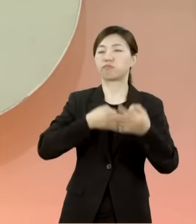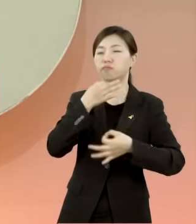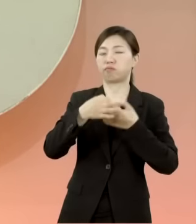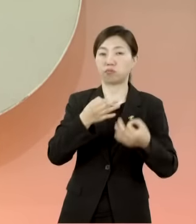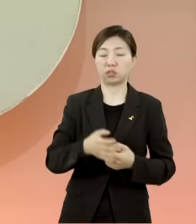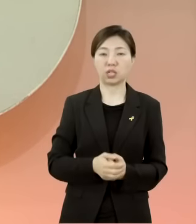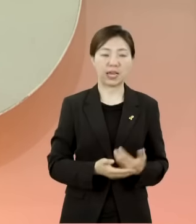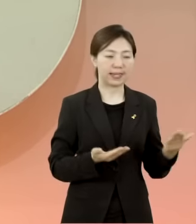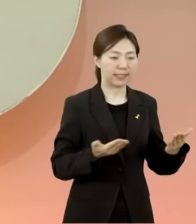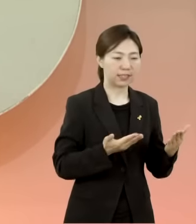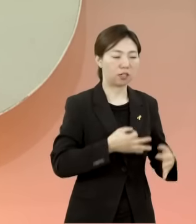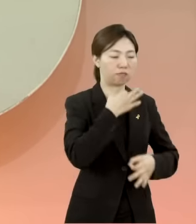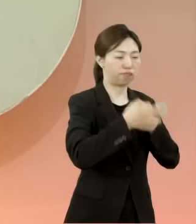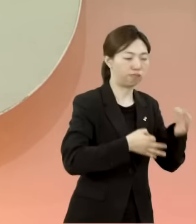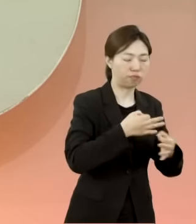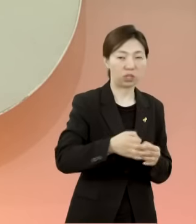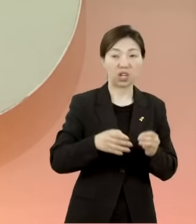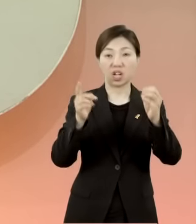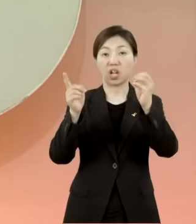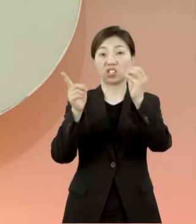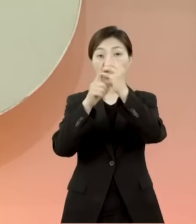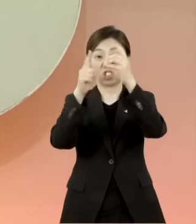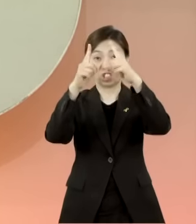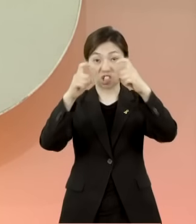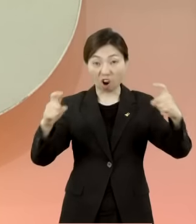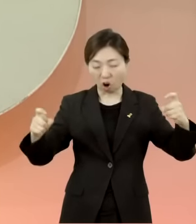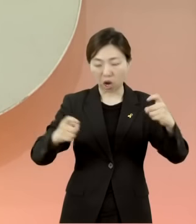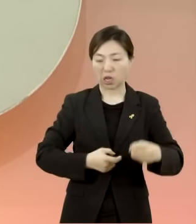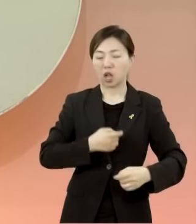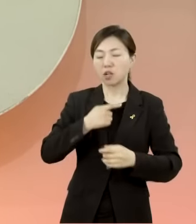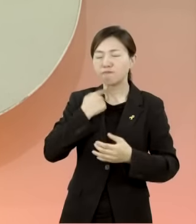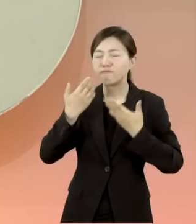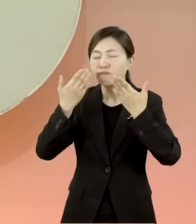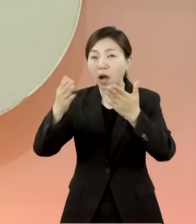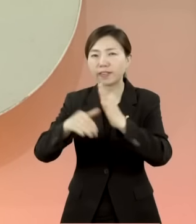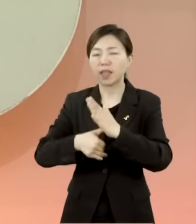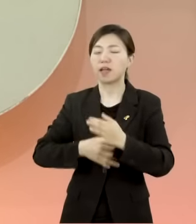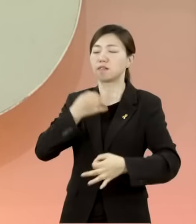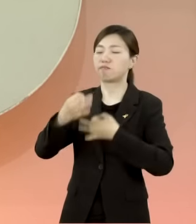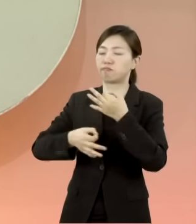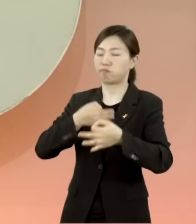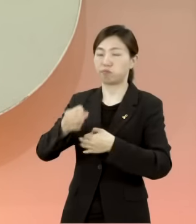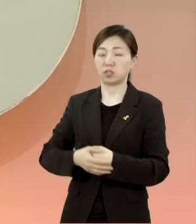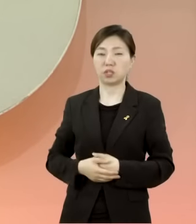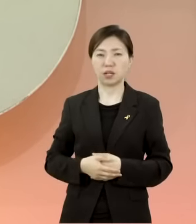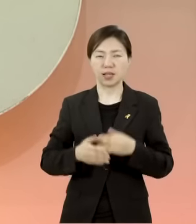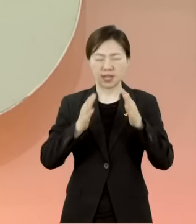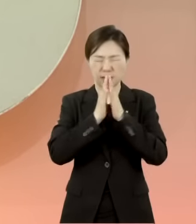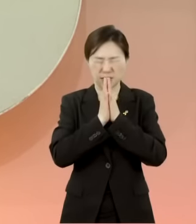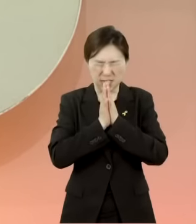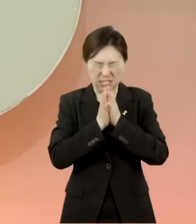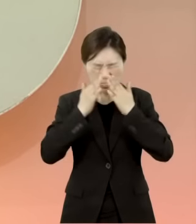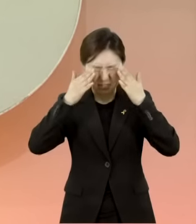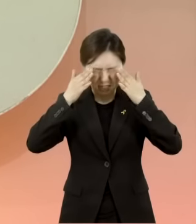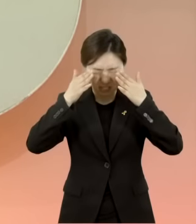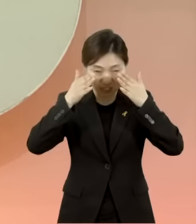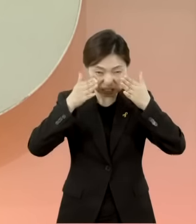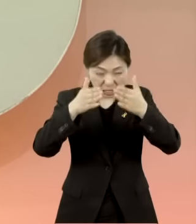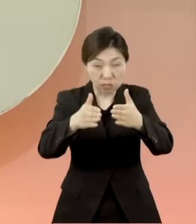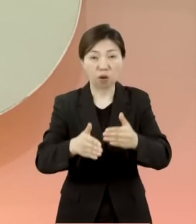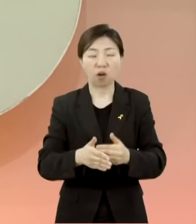종일 하셨대요 그니까 막 직장 일도 하고 절에서 자원 봉사도 하시면서 최대한